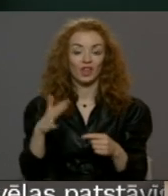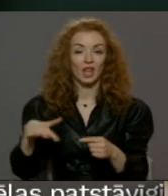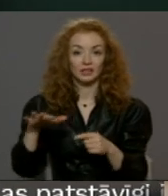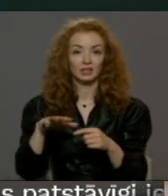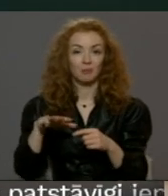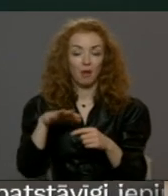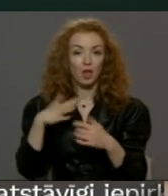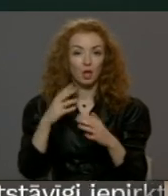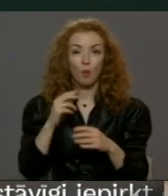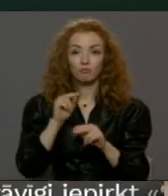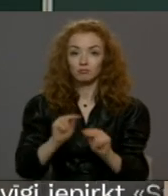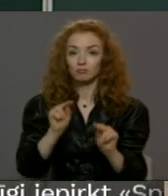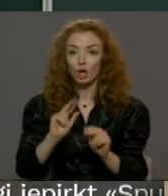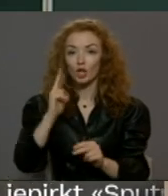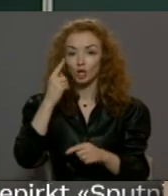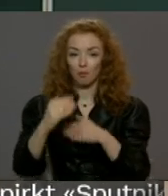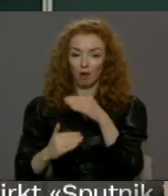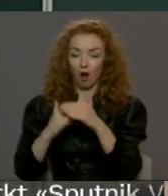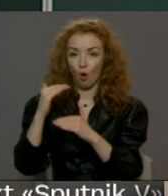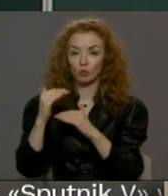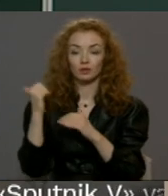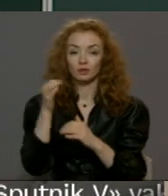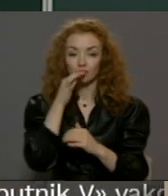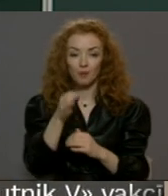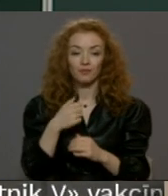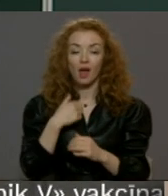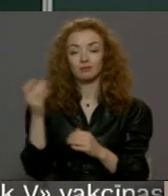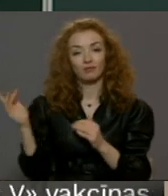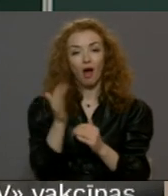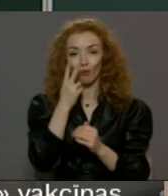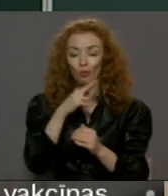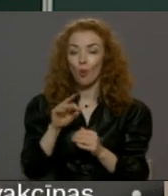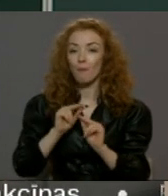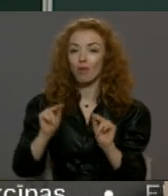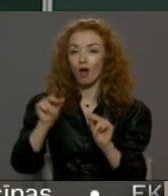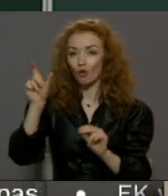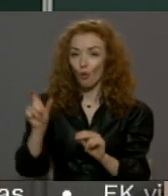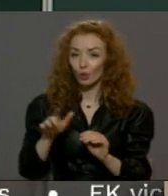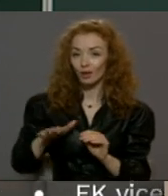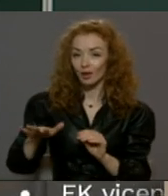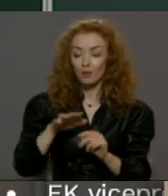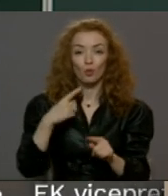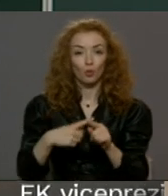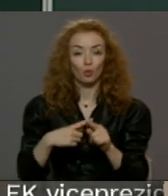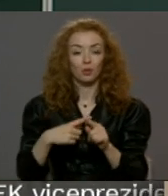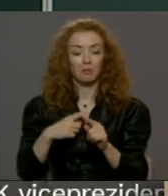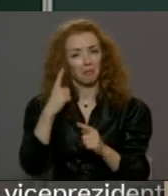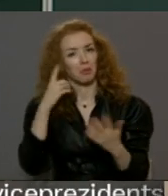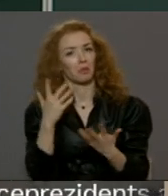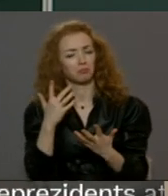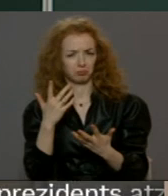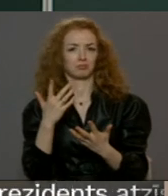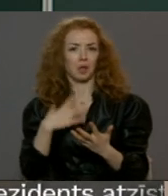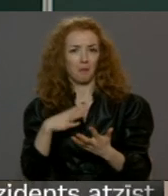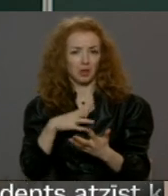māca jau 3. Paaudzē. Es no pedagogu ģimenes nāku, jā. Līdz ar to padomu, a kāpēc ne? Kāpēc